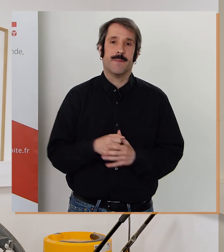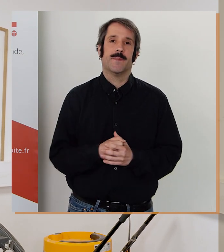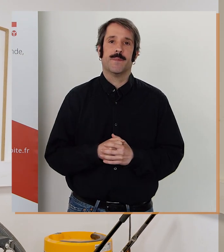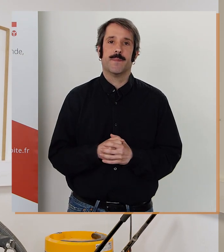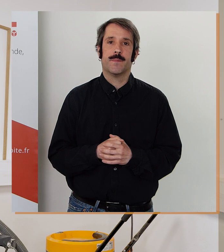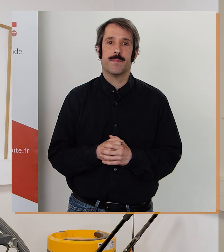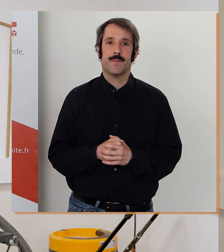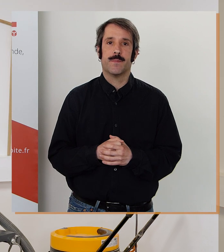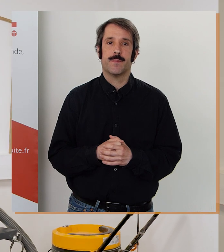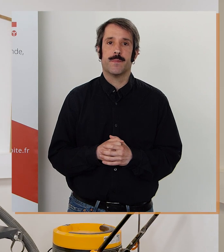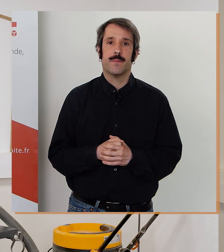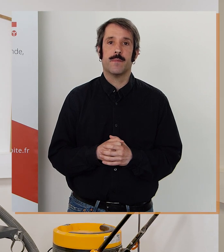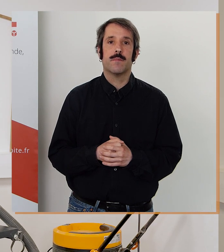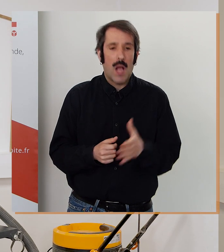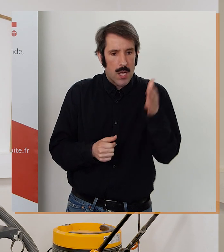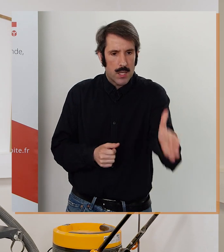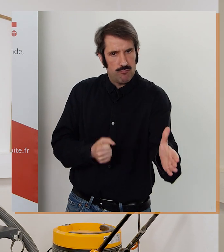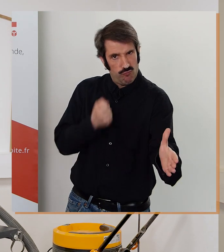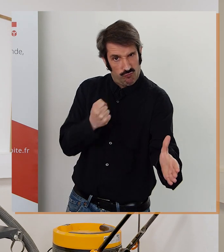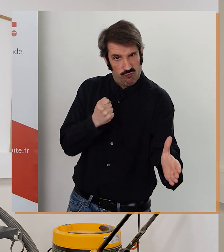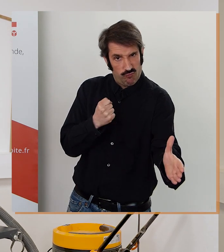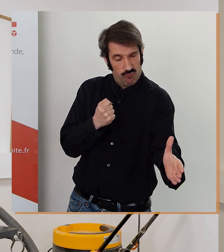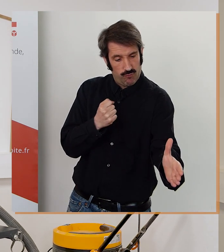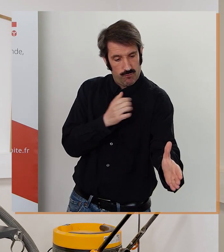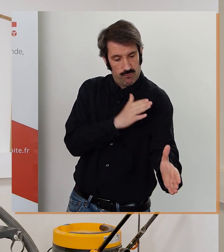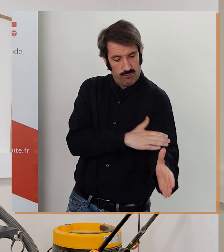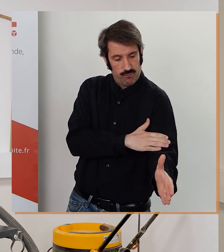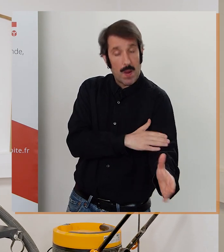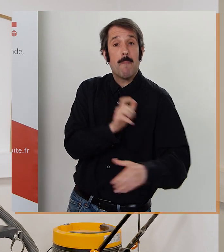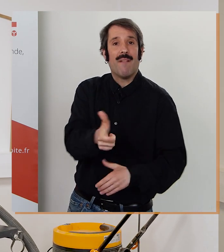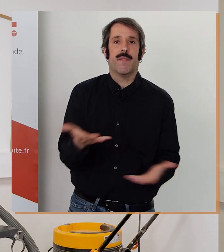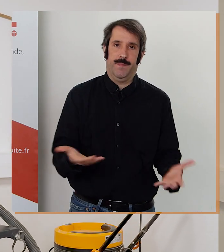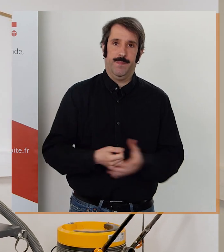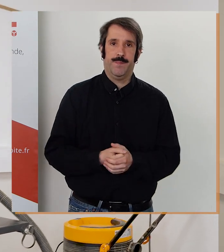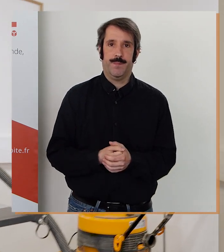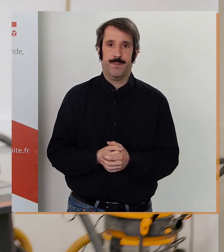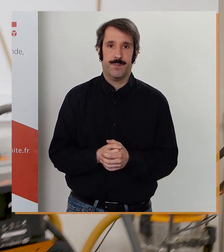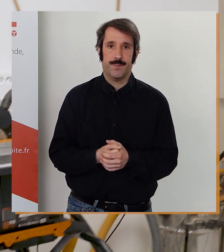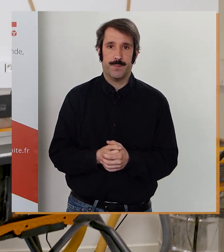poignée, de sorte que le guide ne bouge plus du tout. Ensuite,